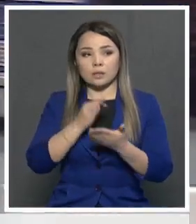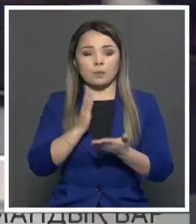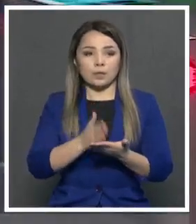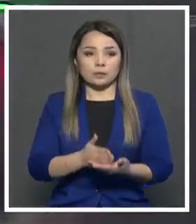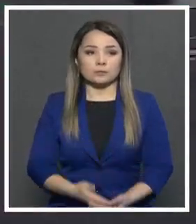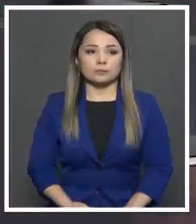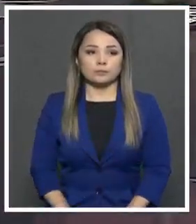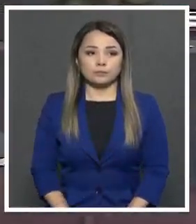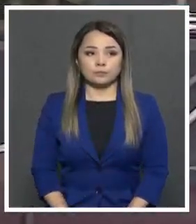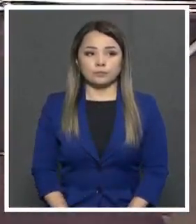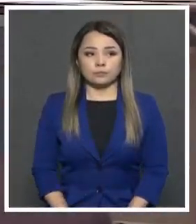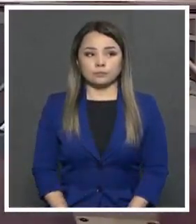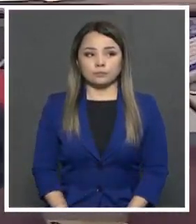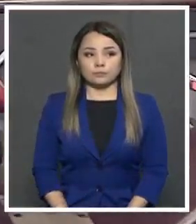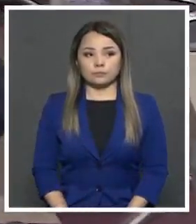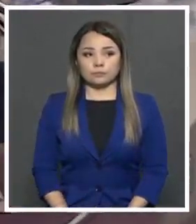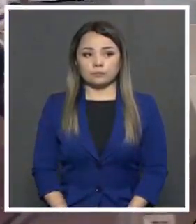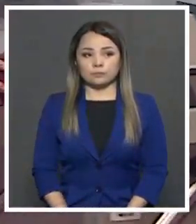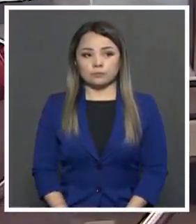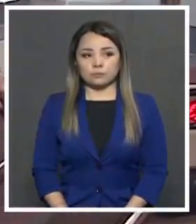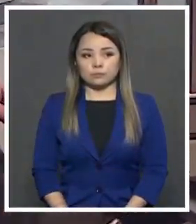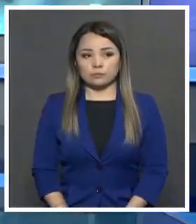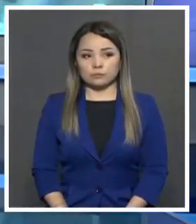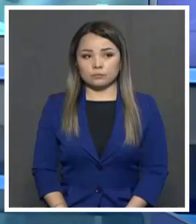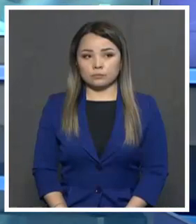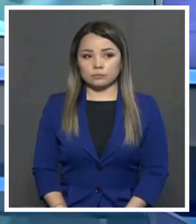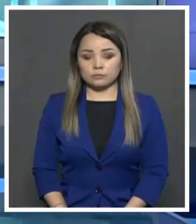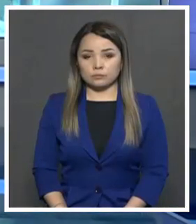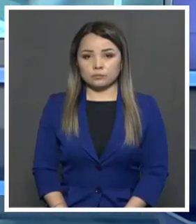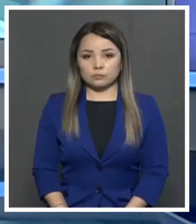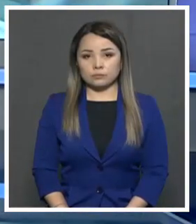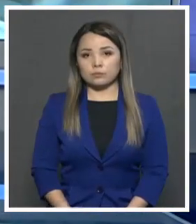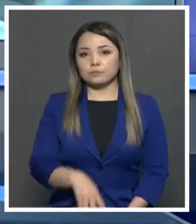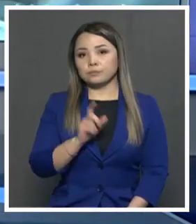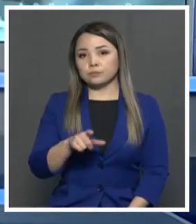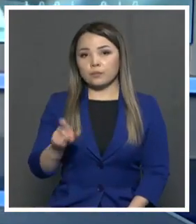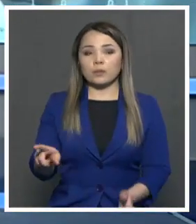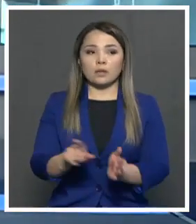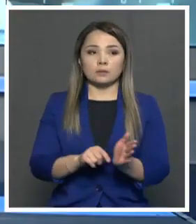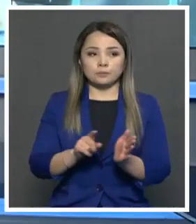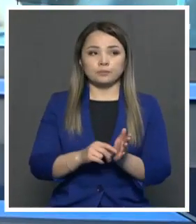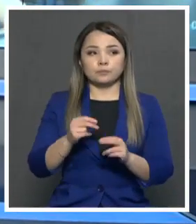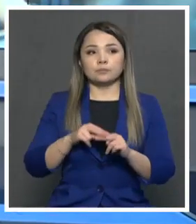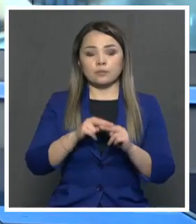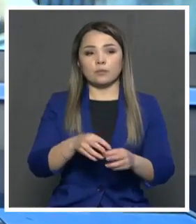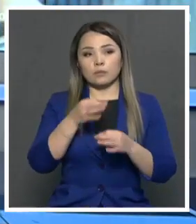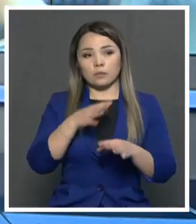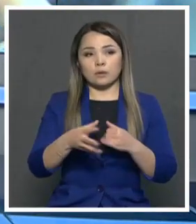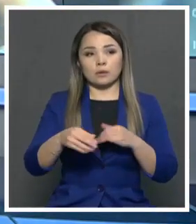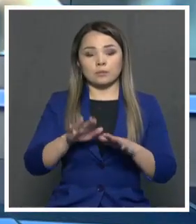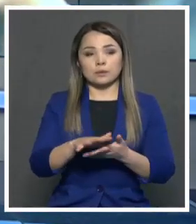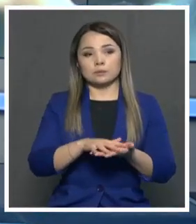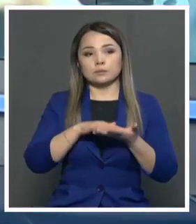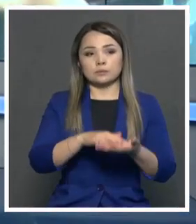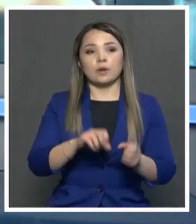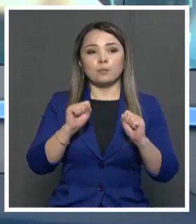Қуан Нұрахын, Бауыржан Бүрлібаев, Қазақстан ұлттық арнасы. Енді азаматтар зейнетақы мен жәрдемақыға кез келген өңірде жүріп өтініш бере